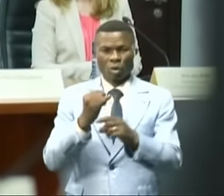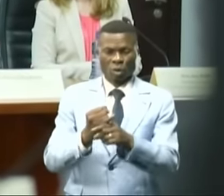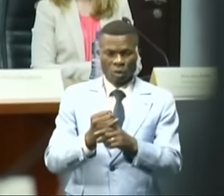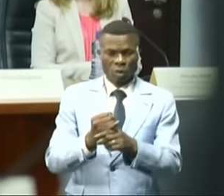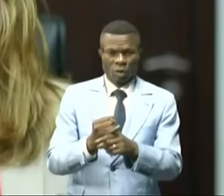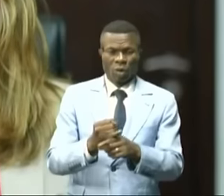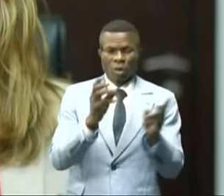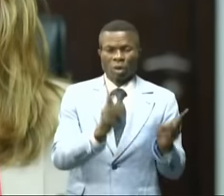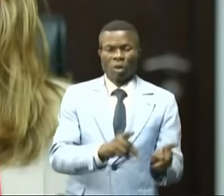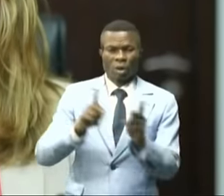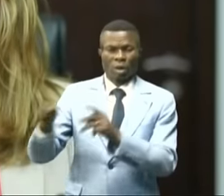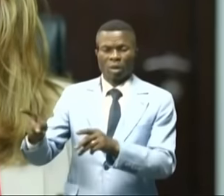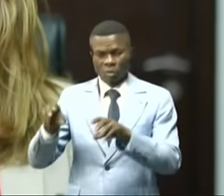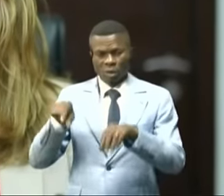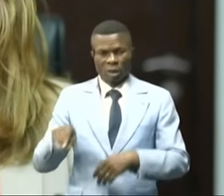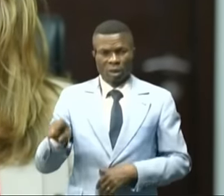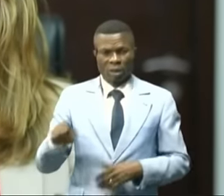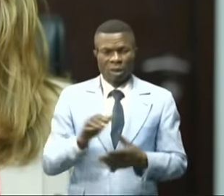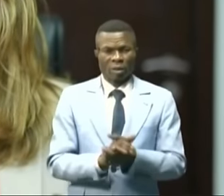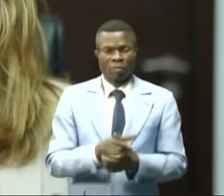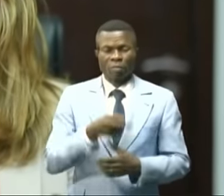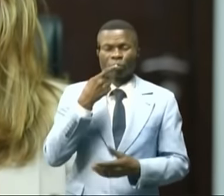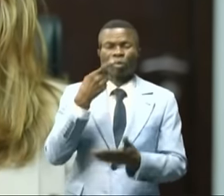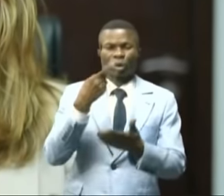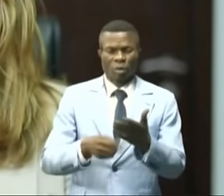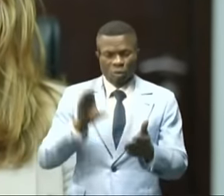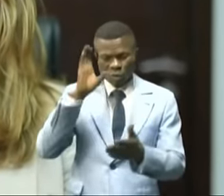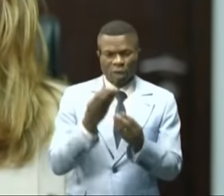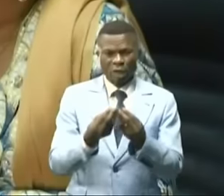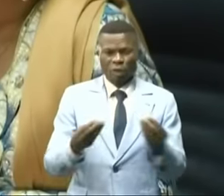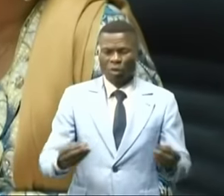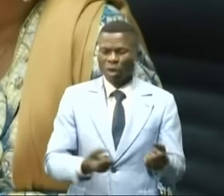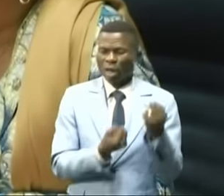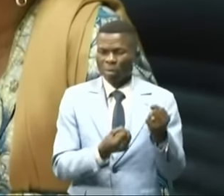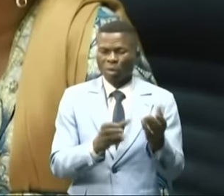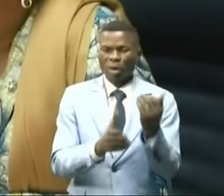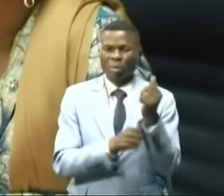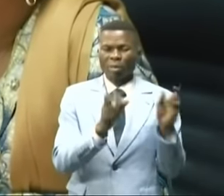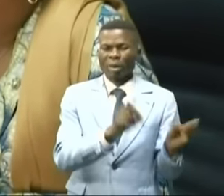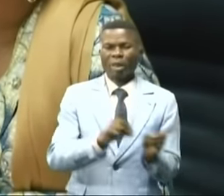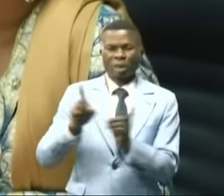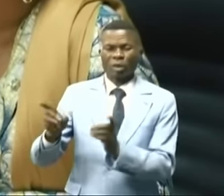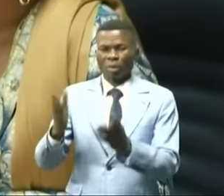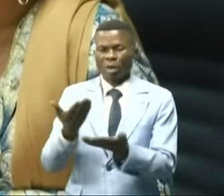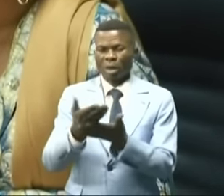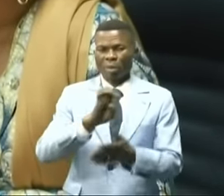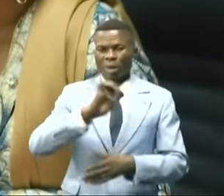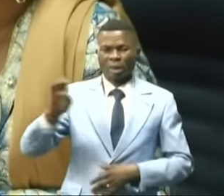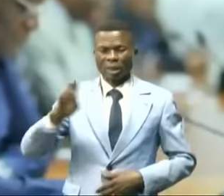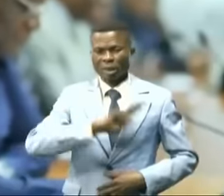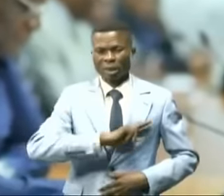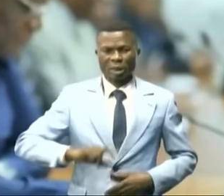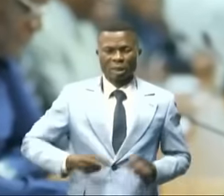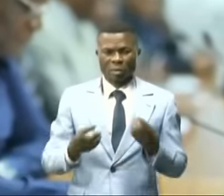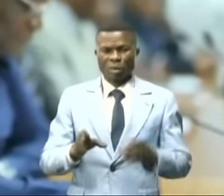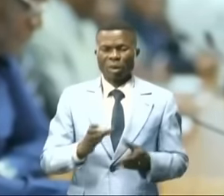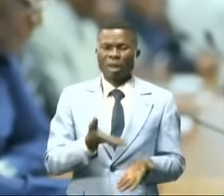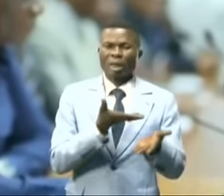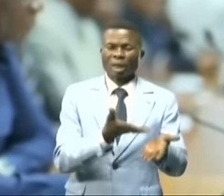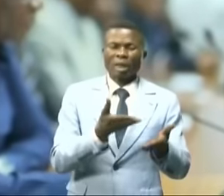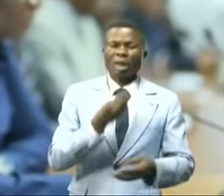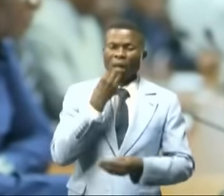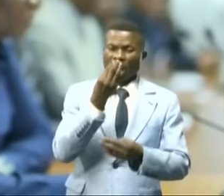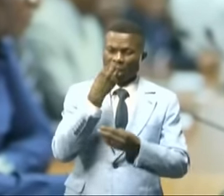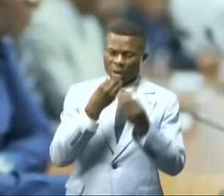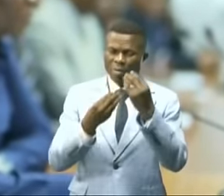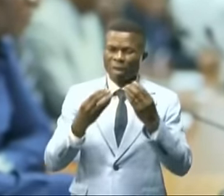migration, OIM, conduite par sa directrice générale, Ami Popé. Les discussions ont porté sur la crise humanitaire et des impacts de